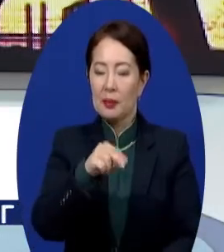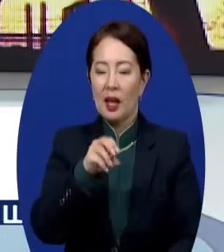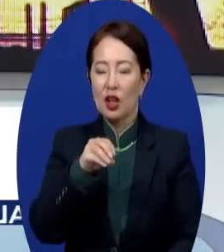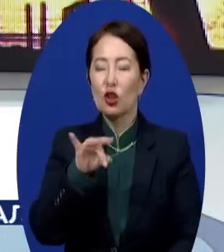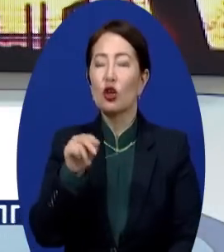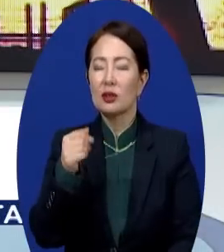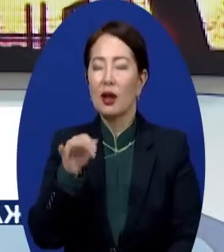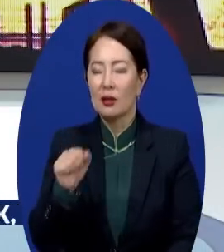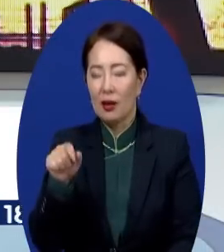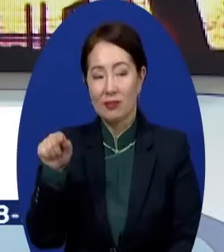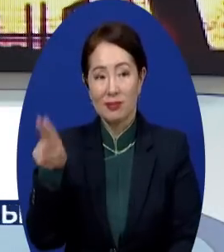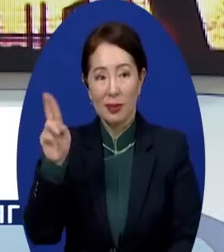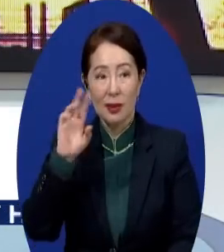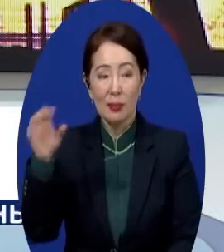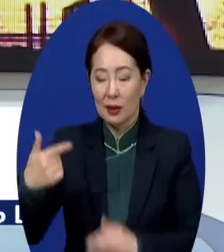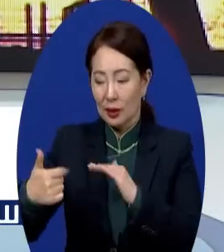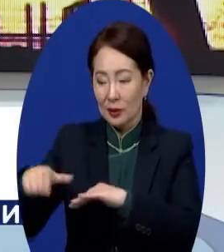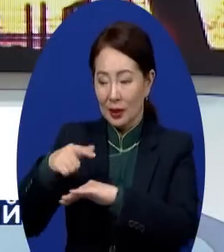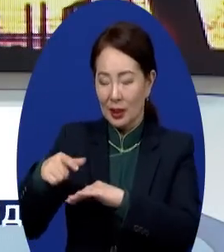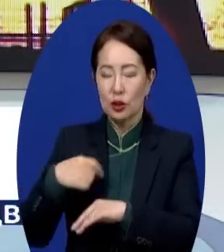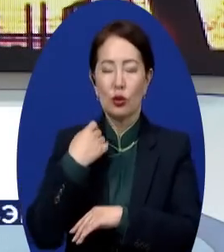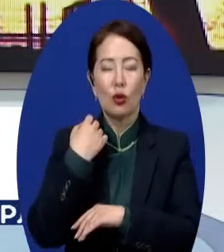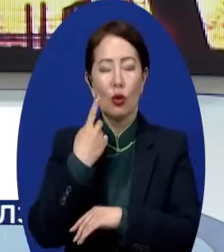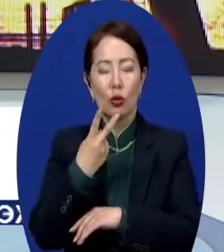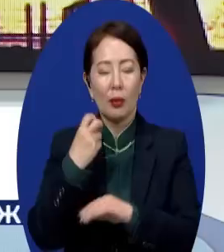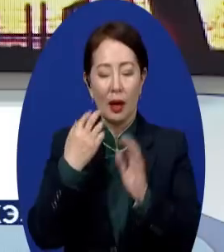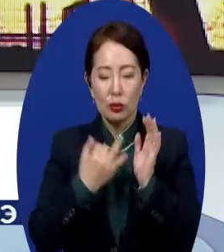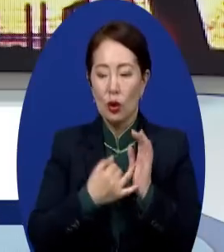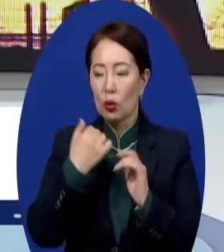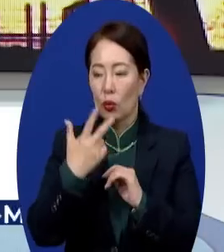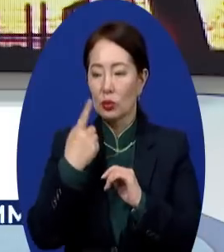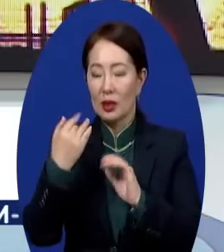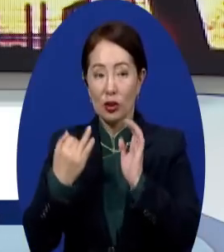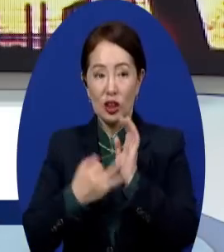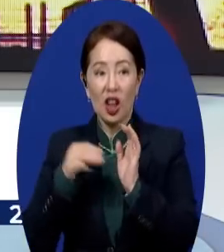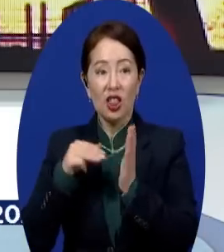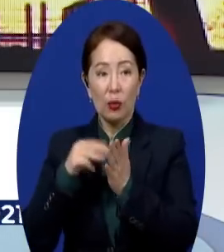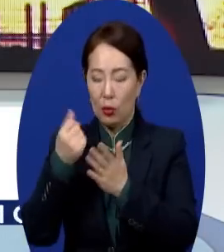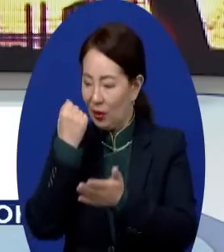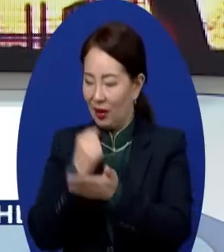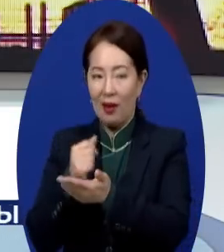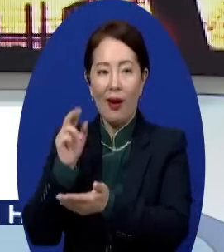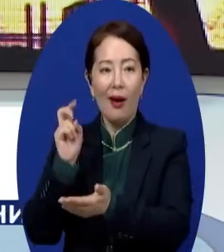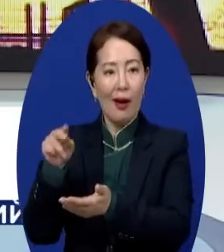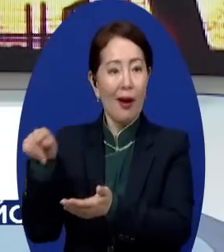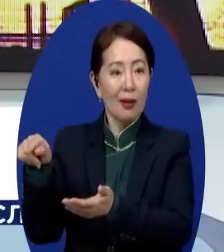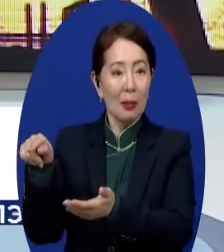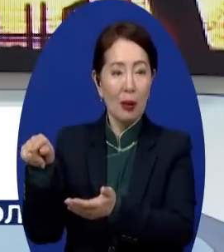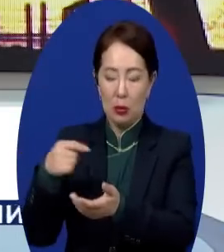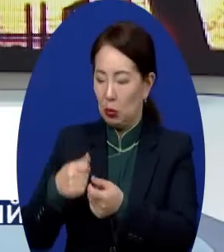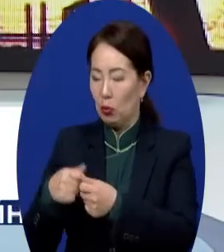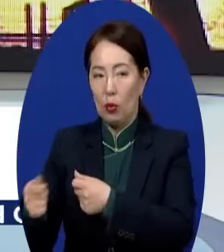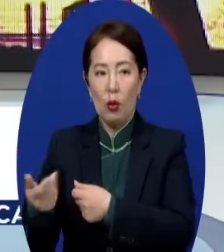компанит татуурын ерөнхий газраас 2017 онд 317 тэрбум төгрөгийн акт тавьсан ч өнөөдрийн хүртэл төлөөгүй зэрэг